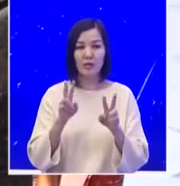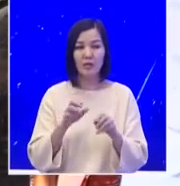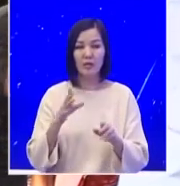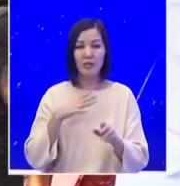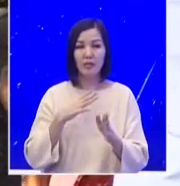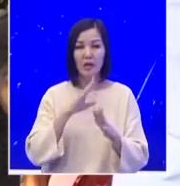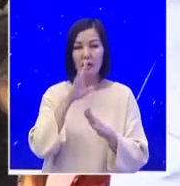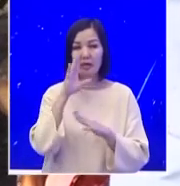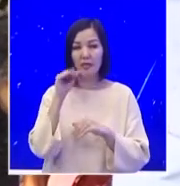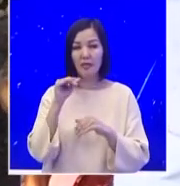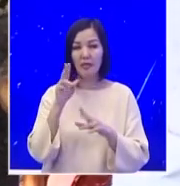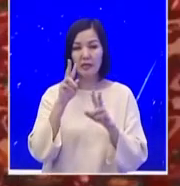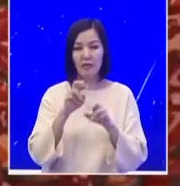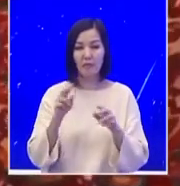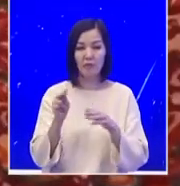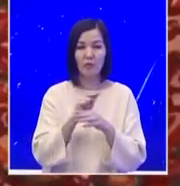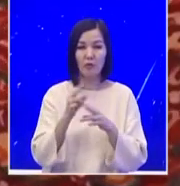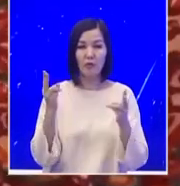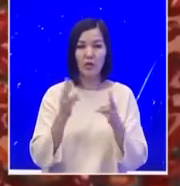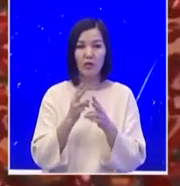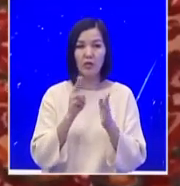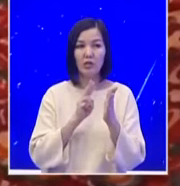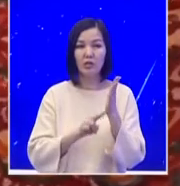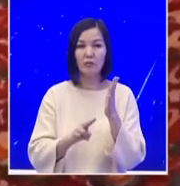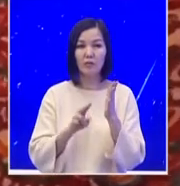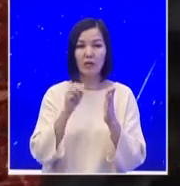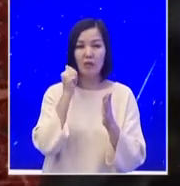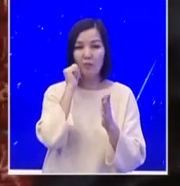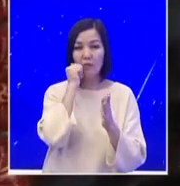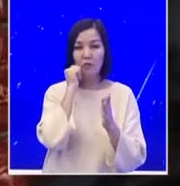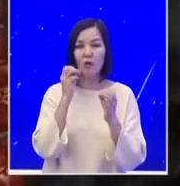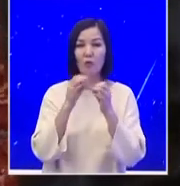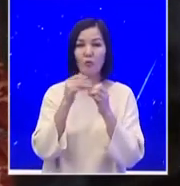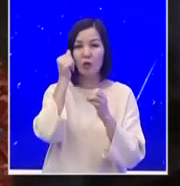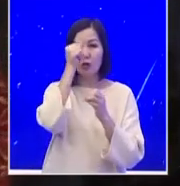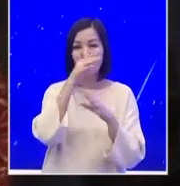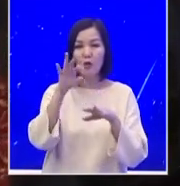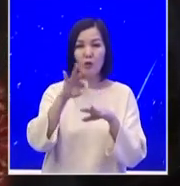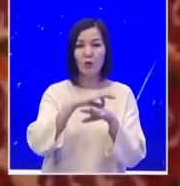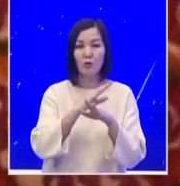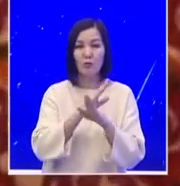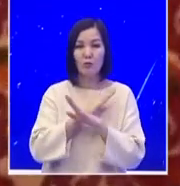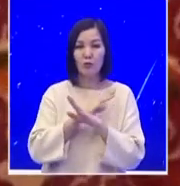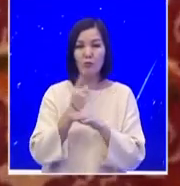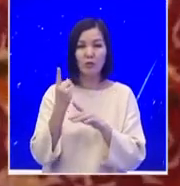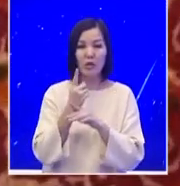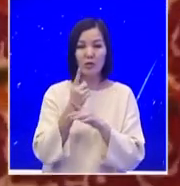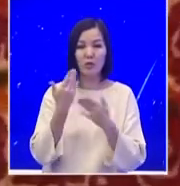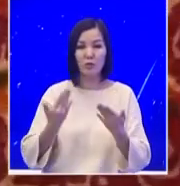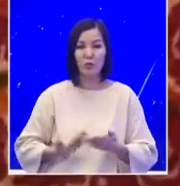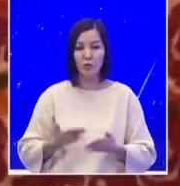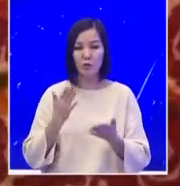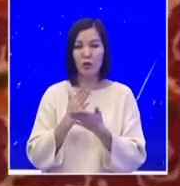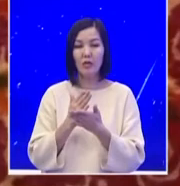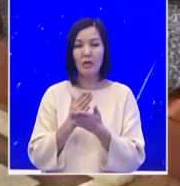тапсырып, ем қабылдаймын. 70 талқымдаған Нағия Әлғожаева 15 жыл бұрын жолдасынан айырылып, сонан бері жалғыздың күйін